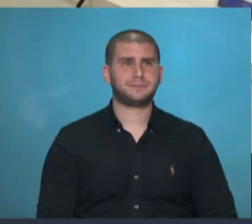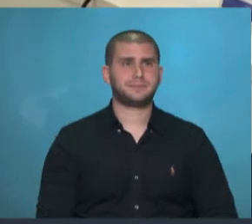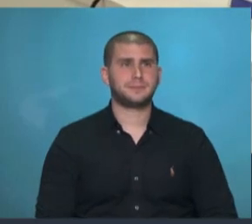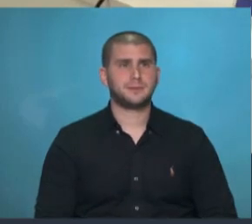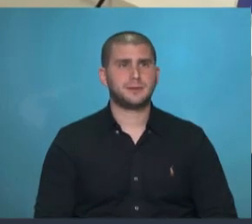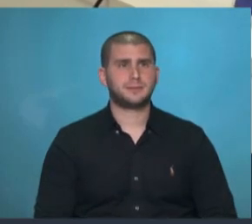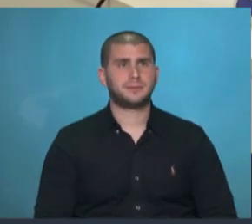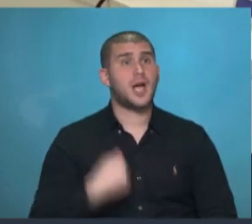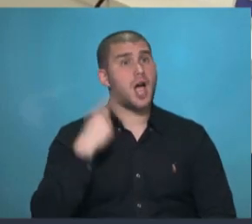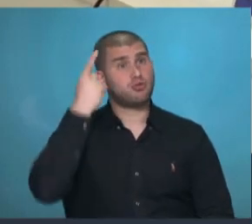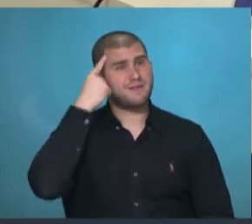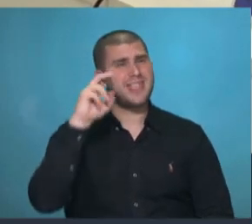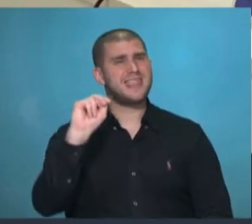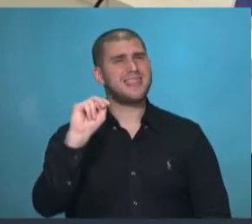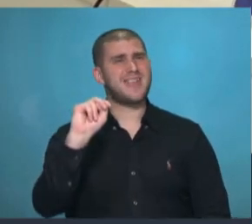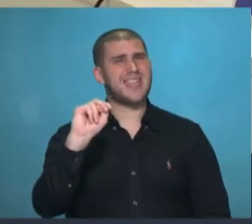נון. חשבתי זה נפתלי.